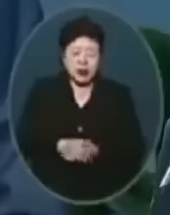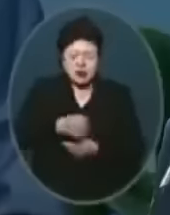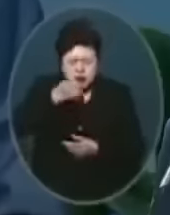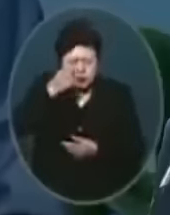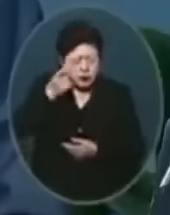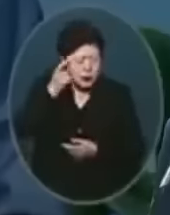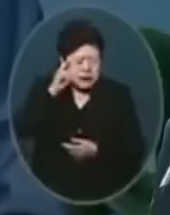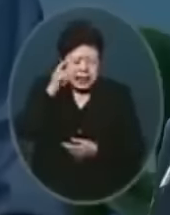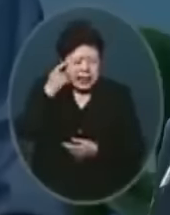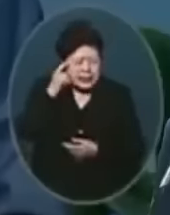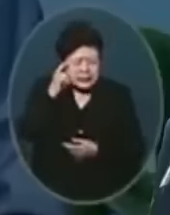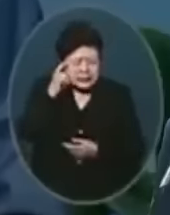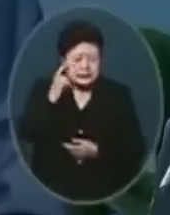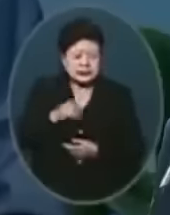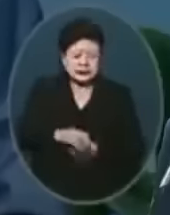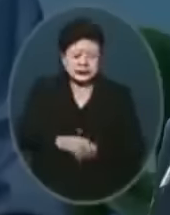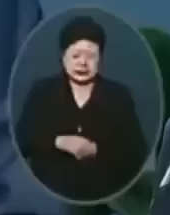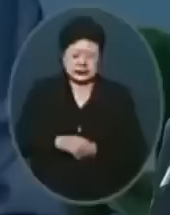꿈꾸고 생각하는